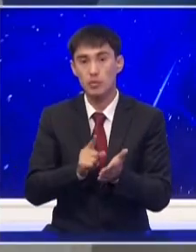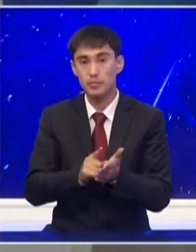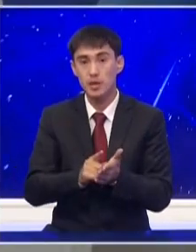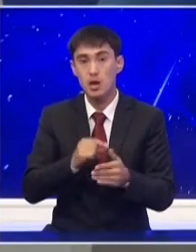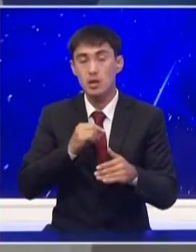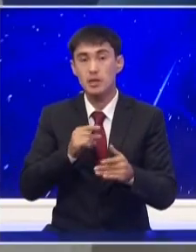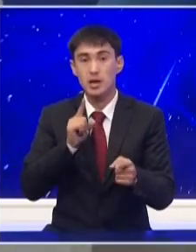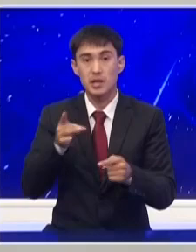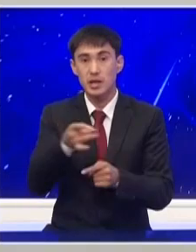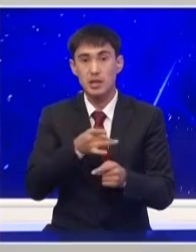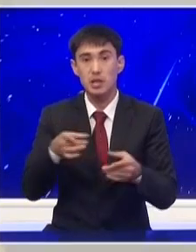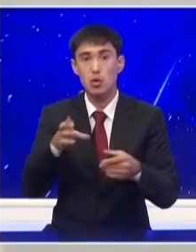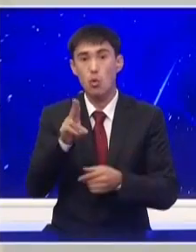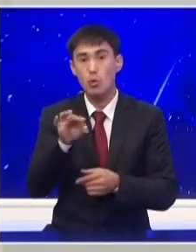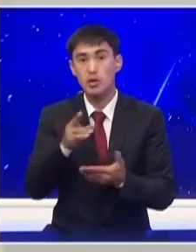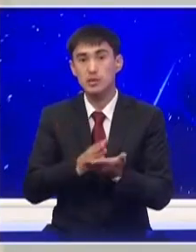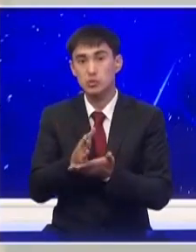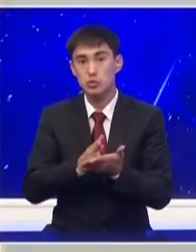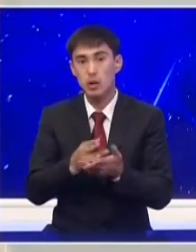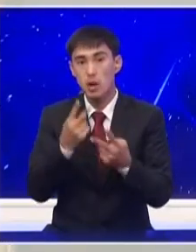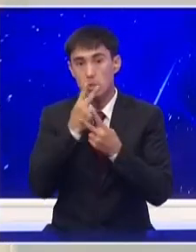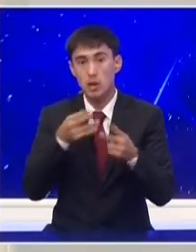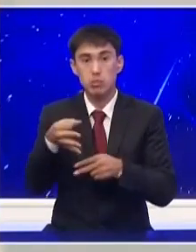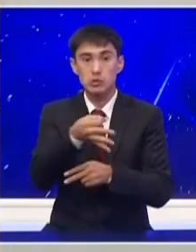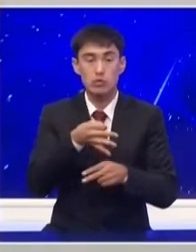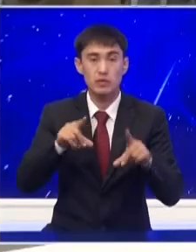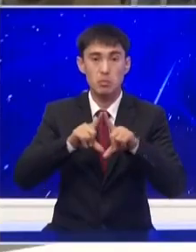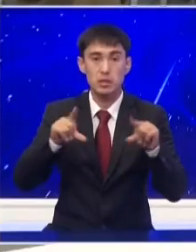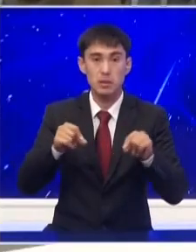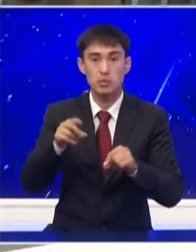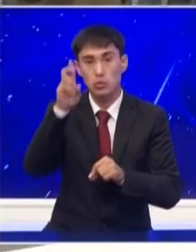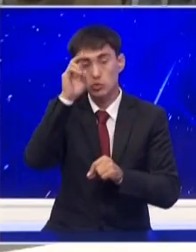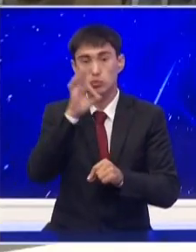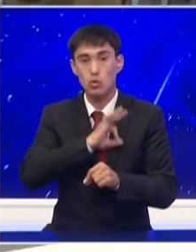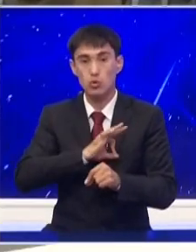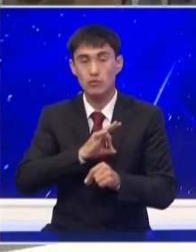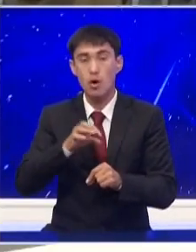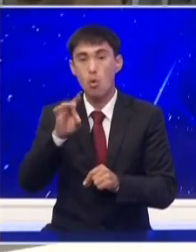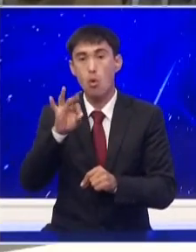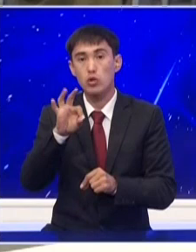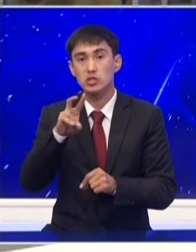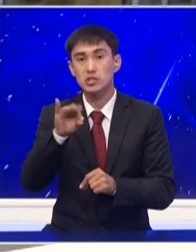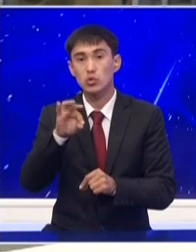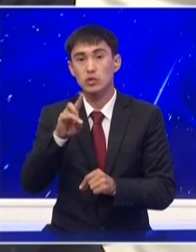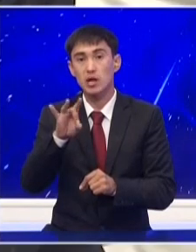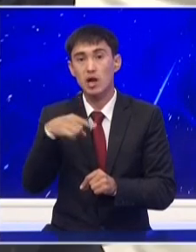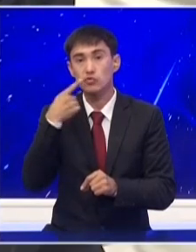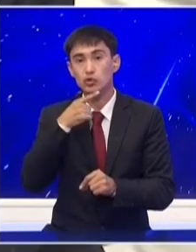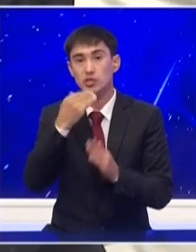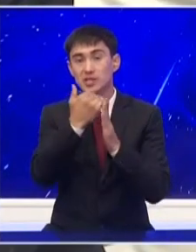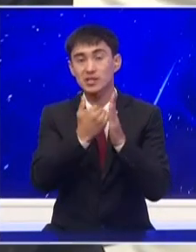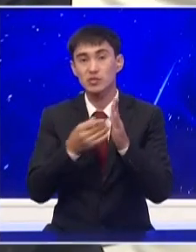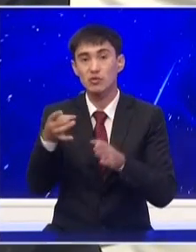На площадке региональных службы коммуникации представитель областного департамента государственных доходов Олжас Сотар